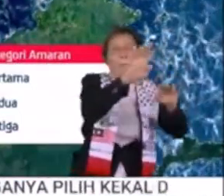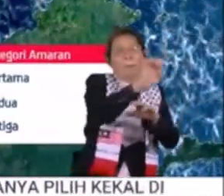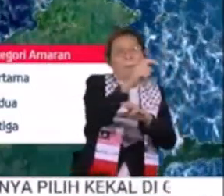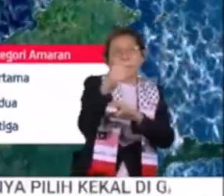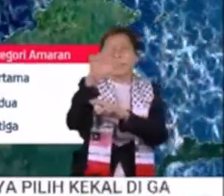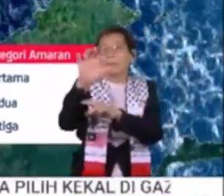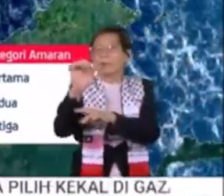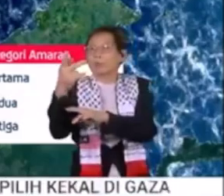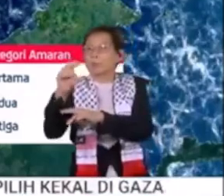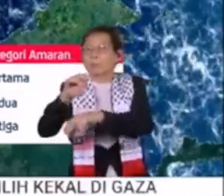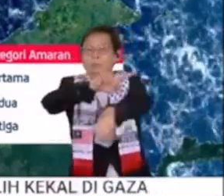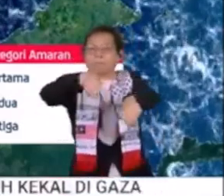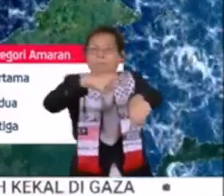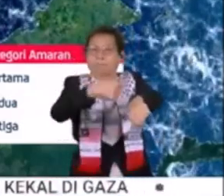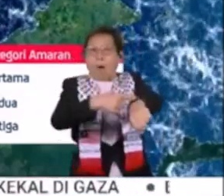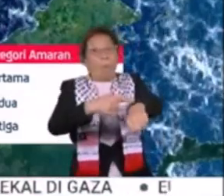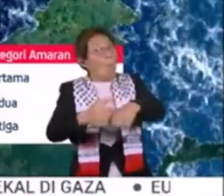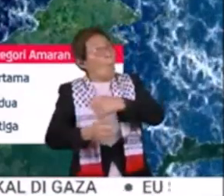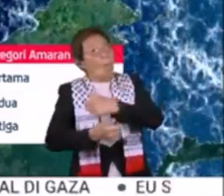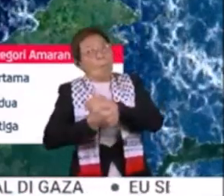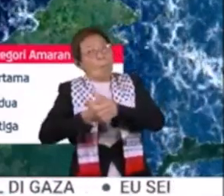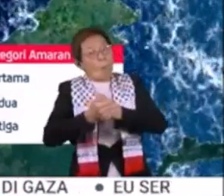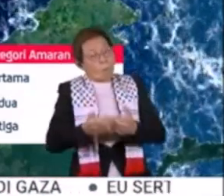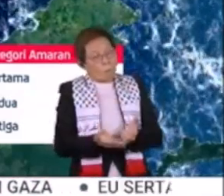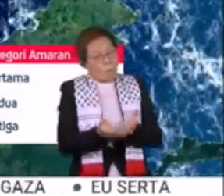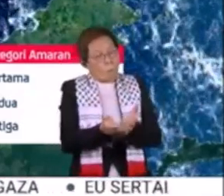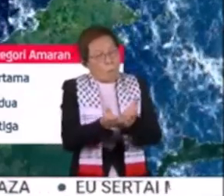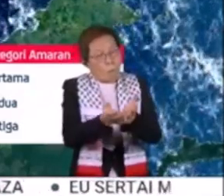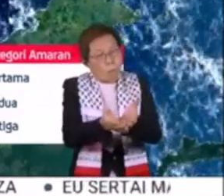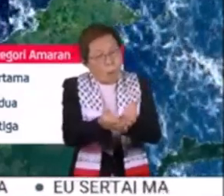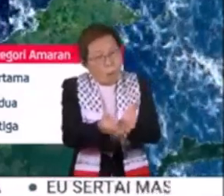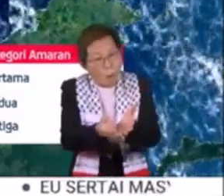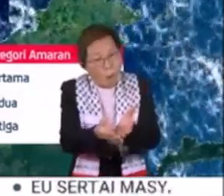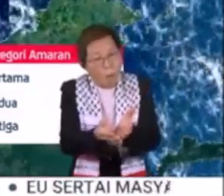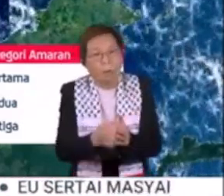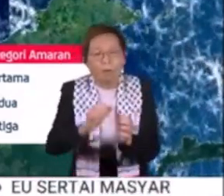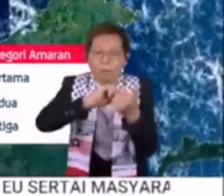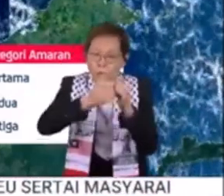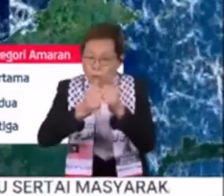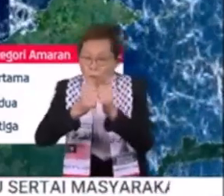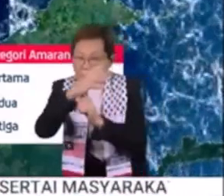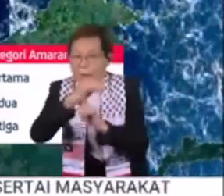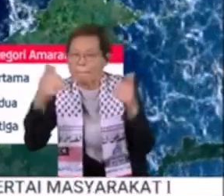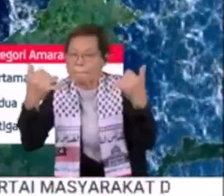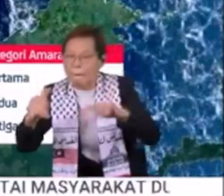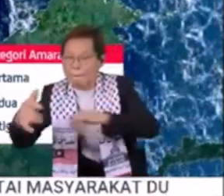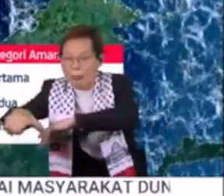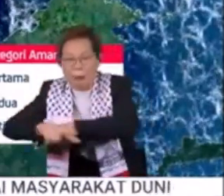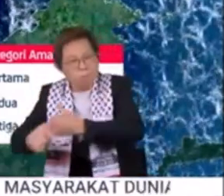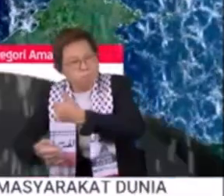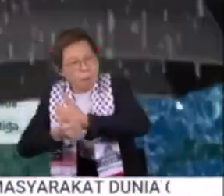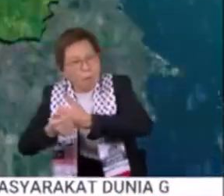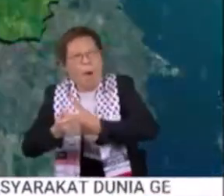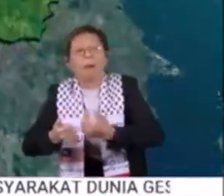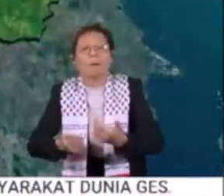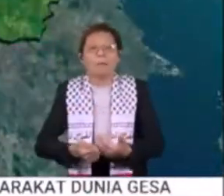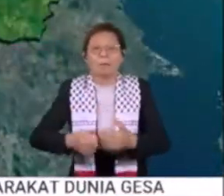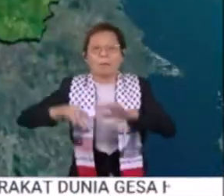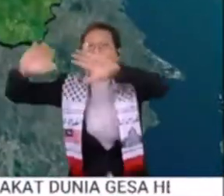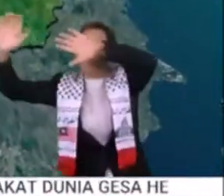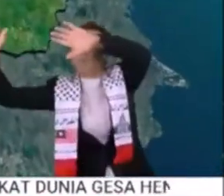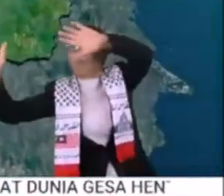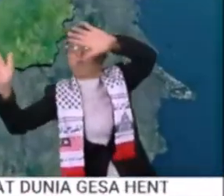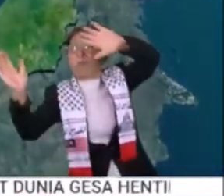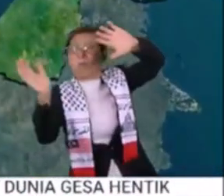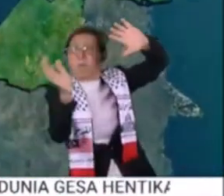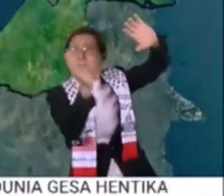50 km sejam. Keadaan ini adalah amat berbahaya kepada bot bocil, aktiviti sukan dan juga rekreasi laut. Seterusnya pula, luruan angin